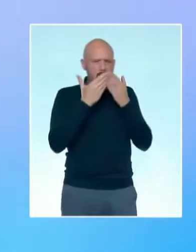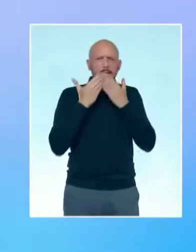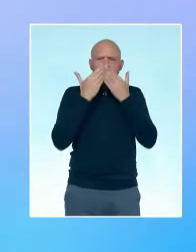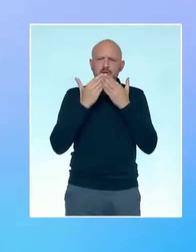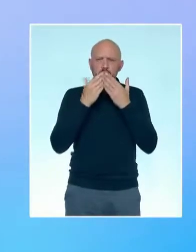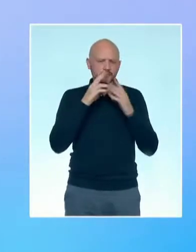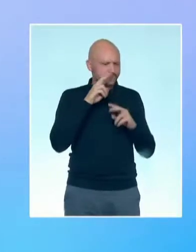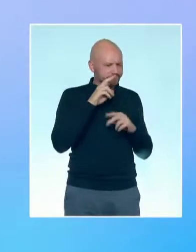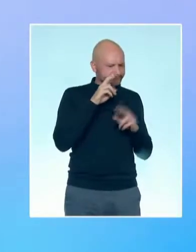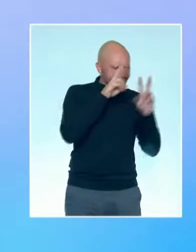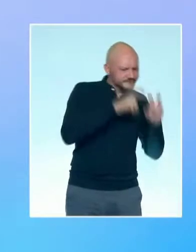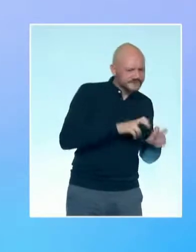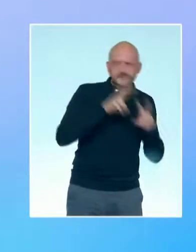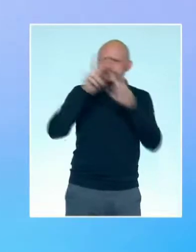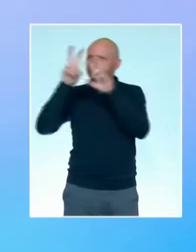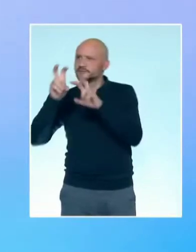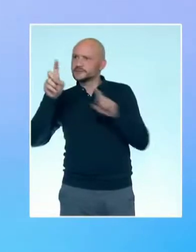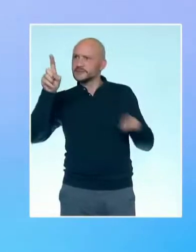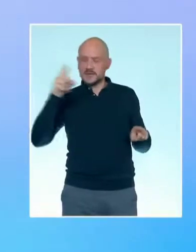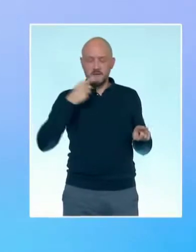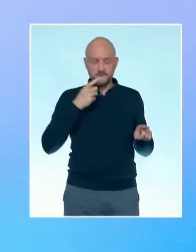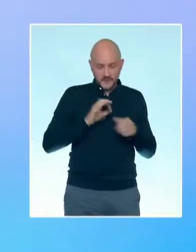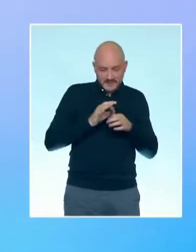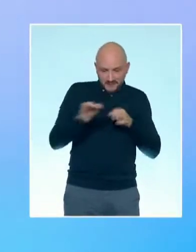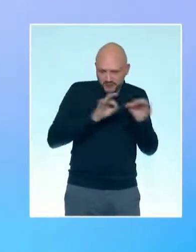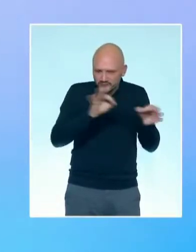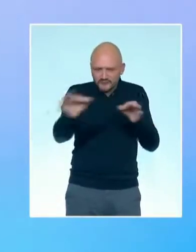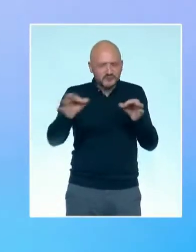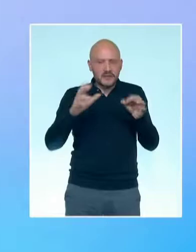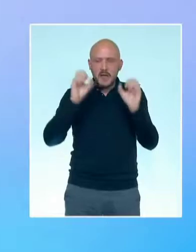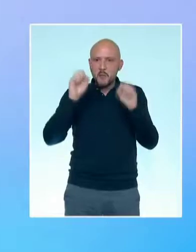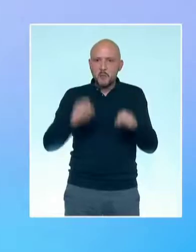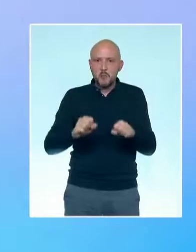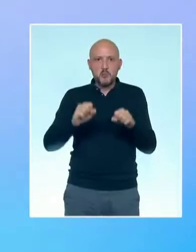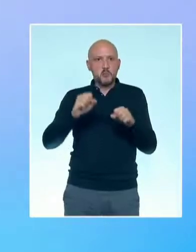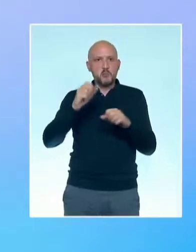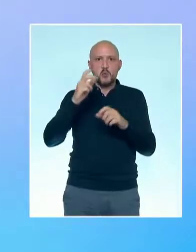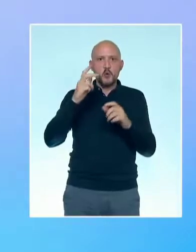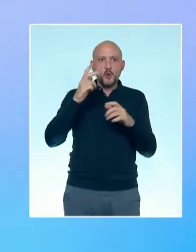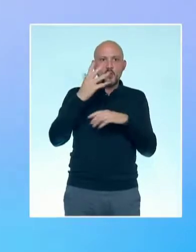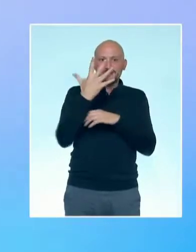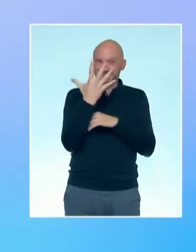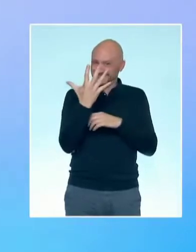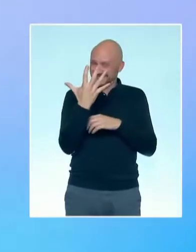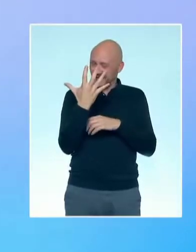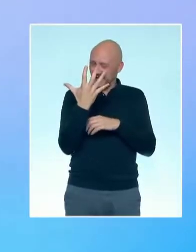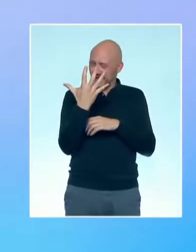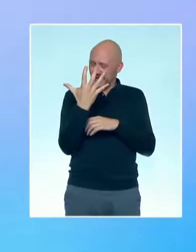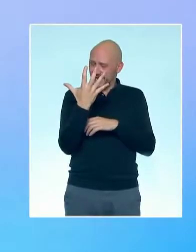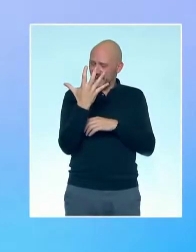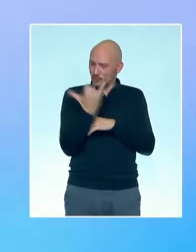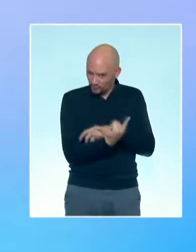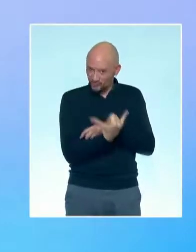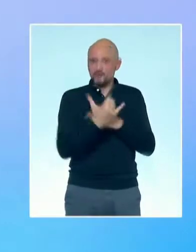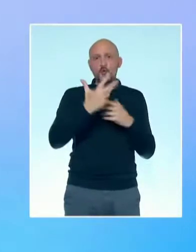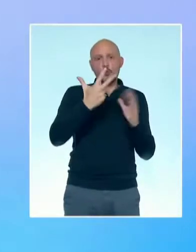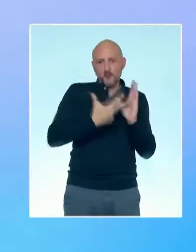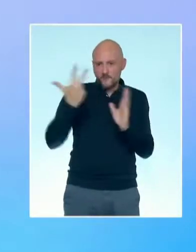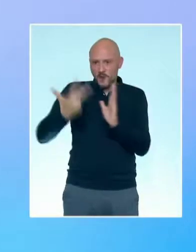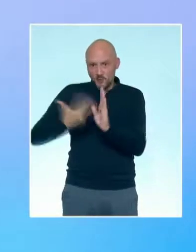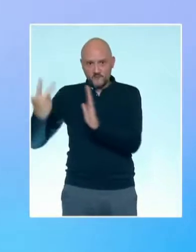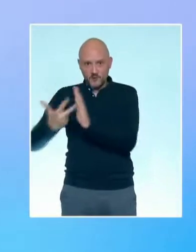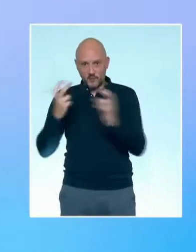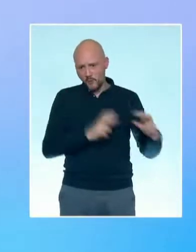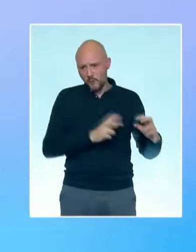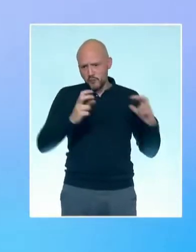doubler jusqu'à tous les 3 à 5 jours, ce qui ferait une vitesse de circulation de ce variant plus importante encore que le variant Delta.